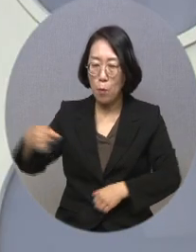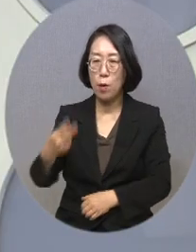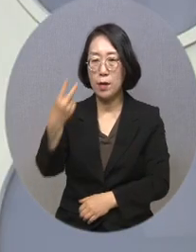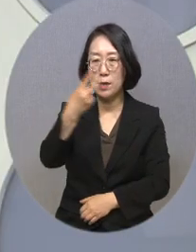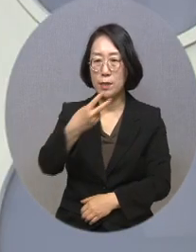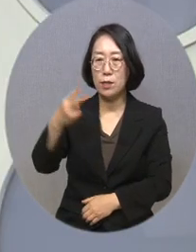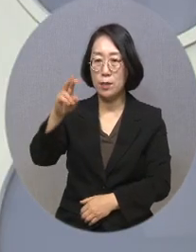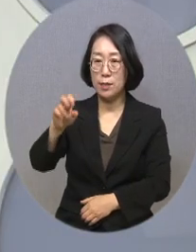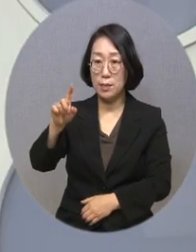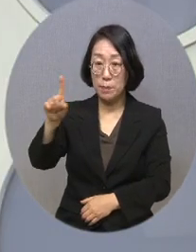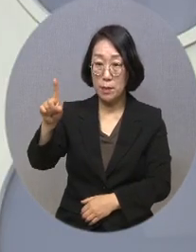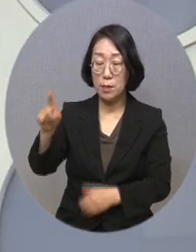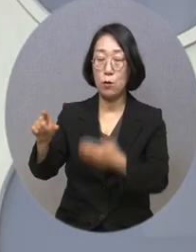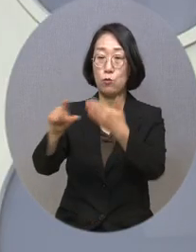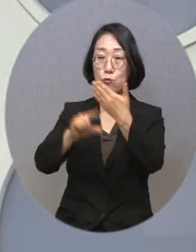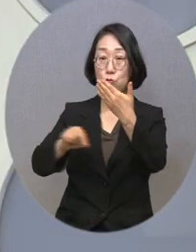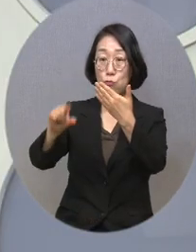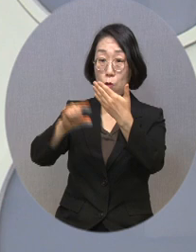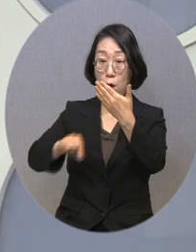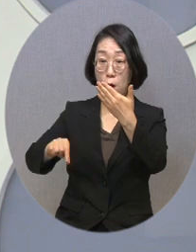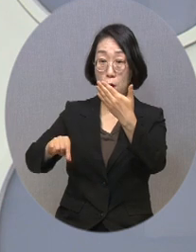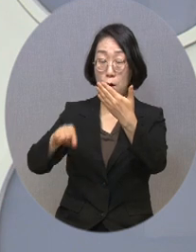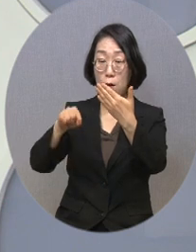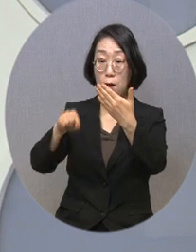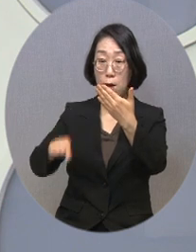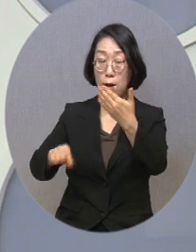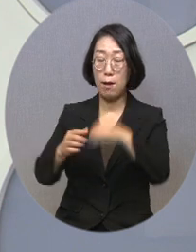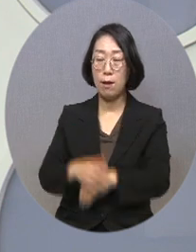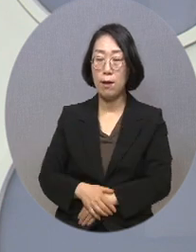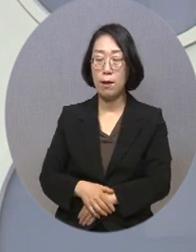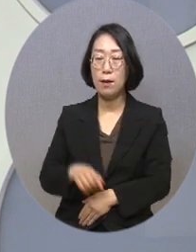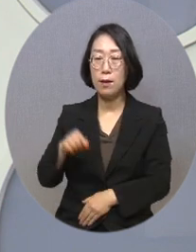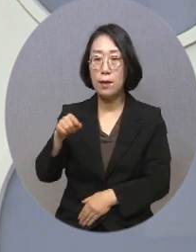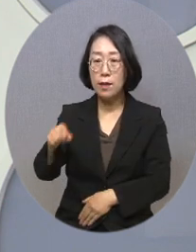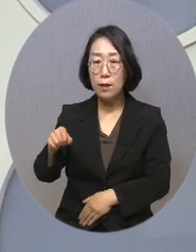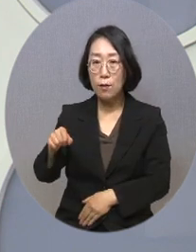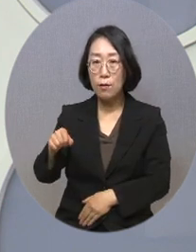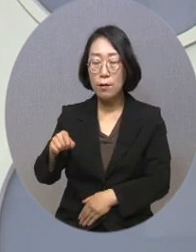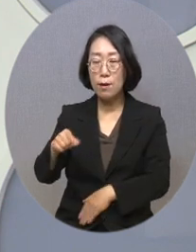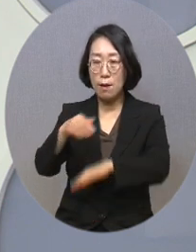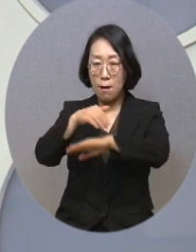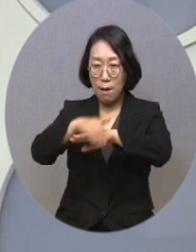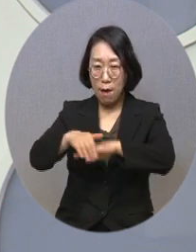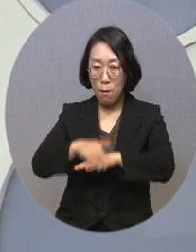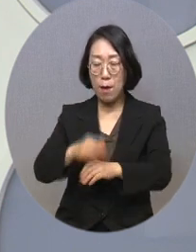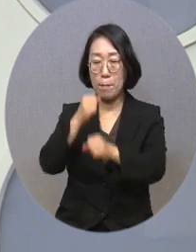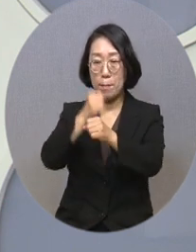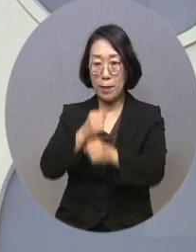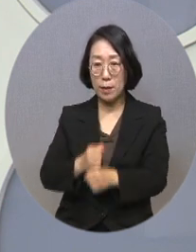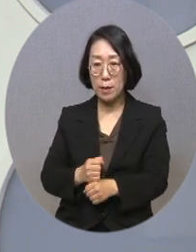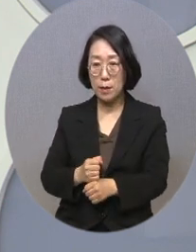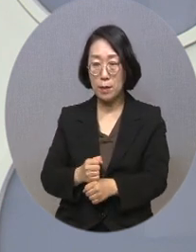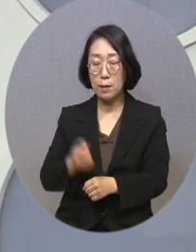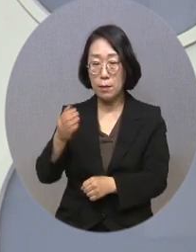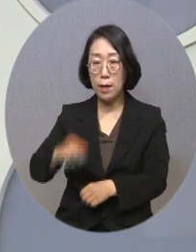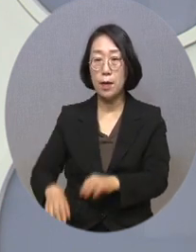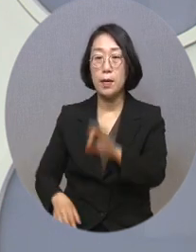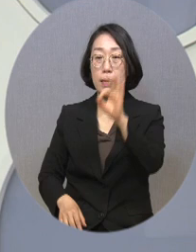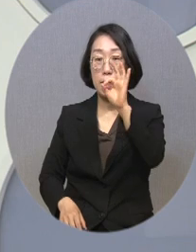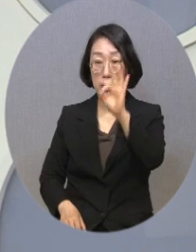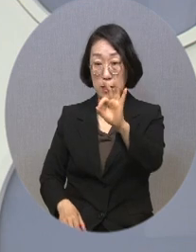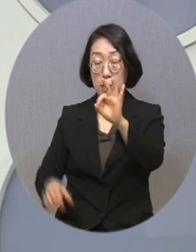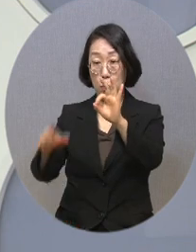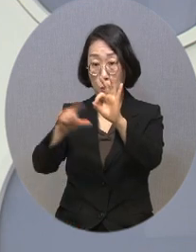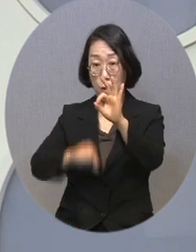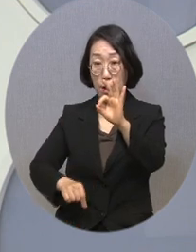2021년 9월 달에 이 아젠다를 이제 만들고 그러면서 10월에 이제 33개 아젠다를